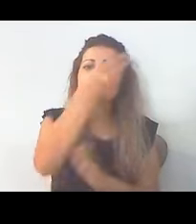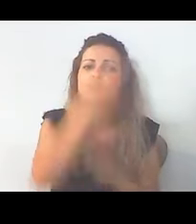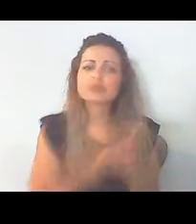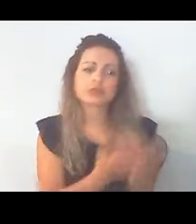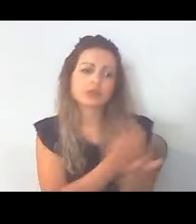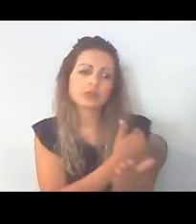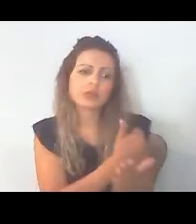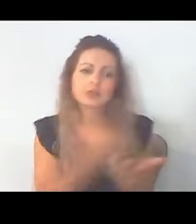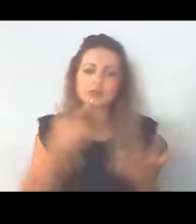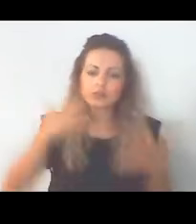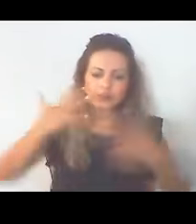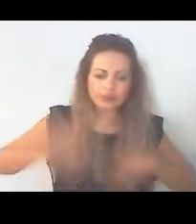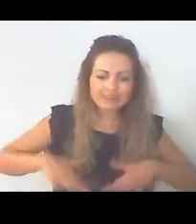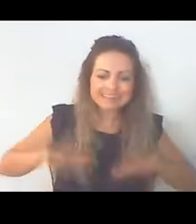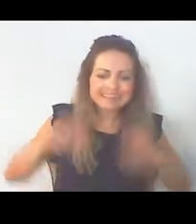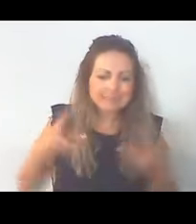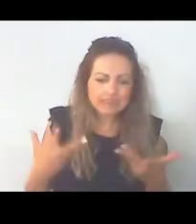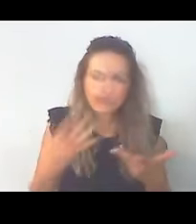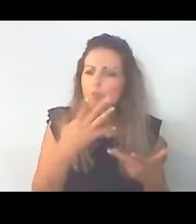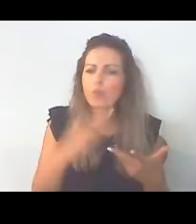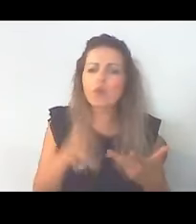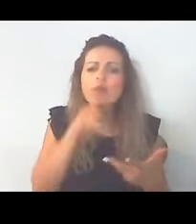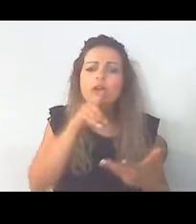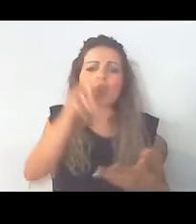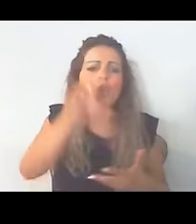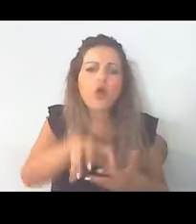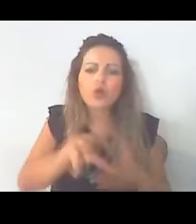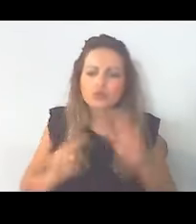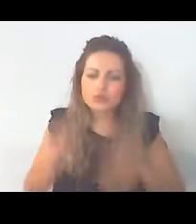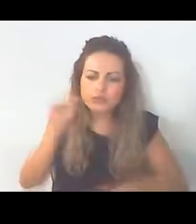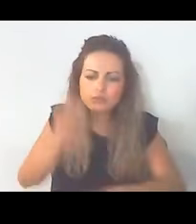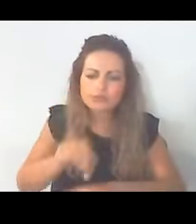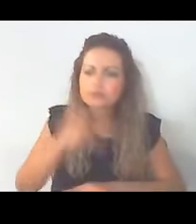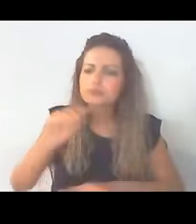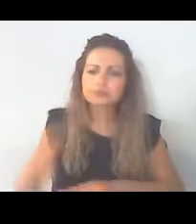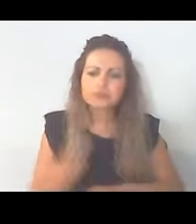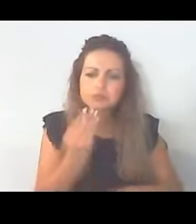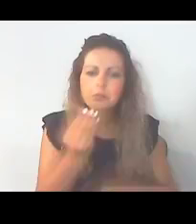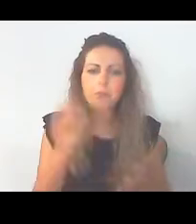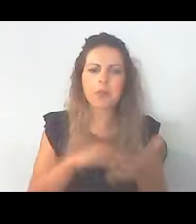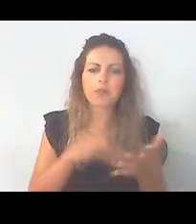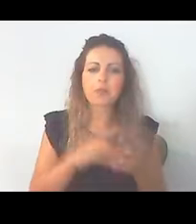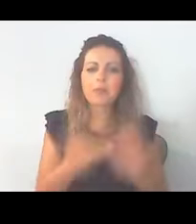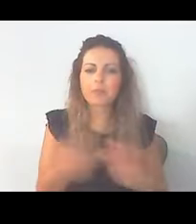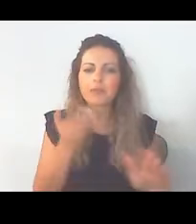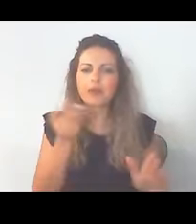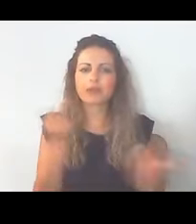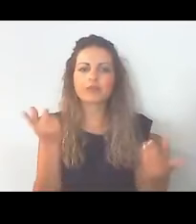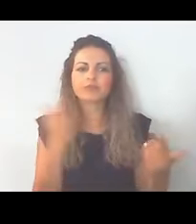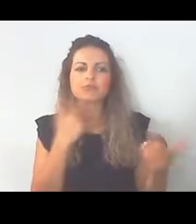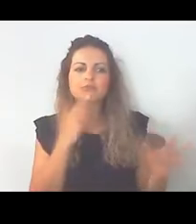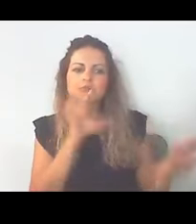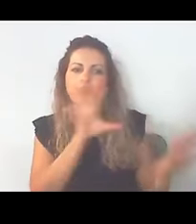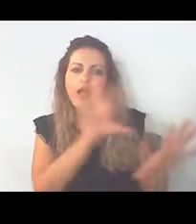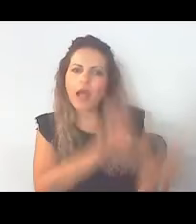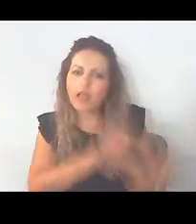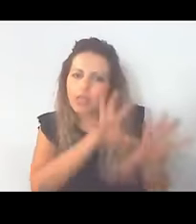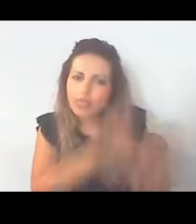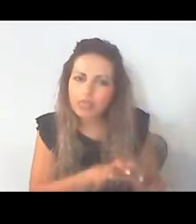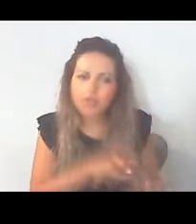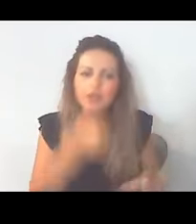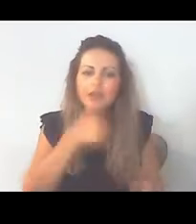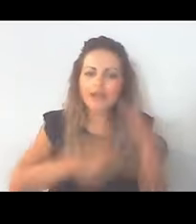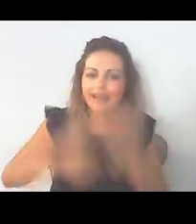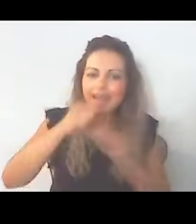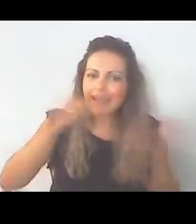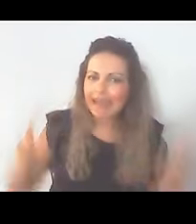γιατί βρισκόταν εκεί που βρισκόταν, για το αν φλέρταρε, για το αν είχε πιει. Και εν τέλει υπάρχει ένα πολύ μεγάλο μέρος της κοινωνίας που θα κάνει αυτό